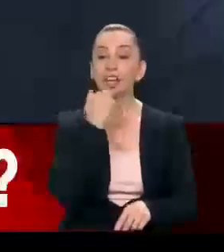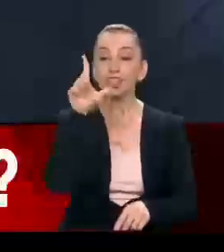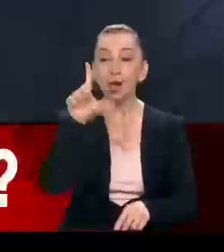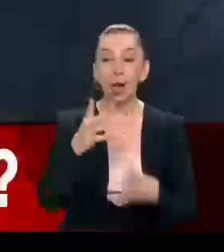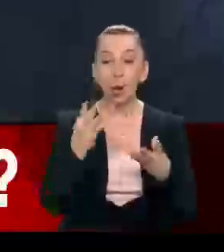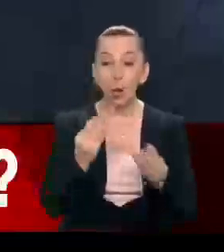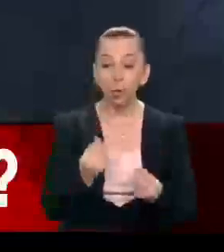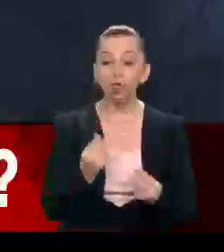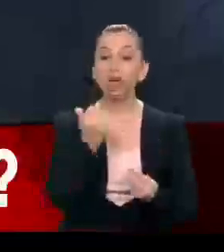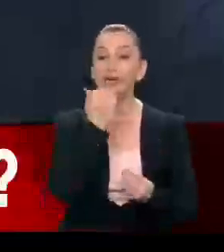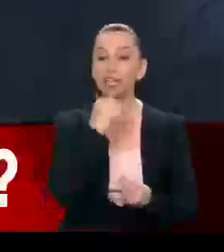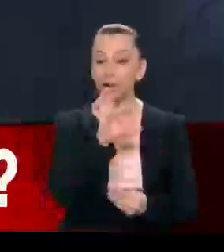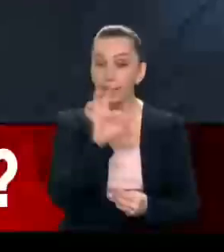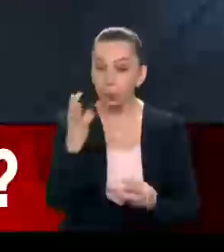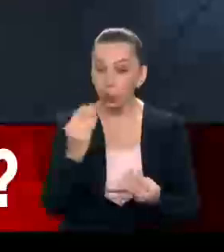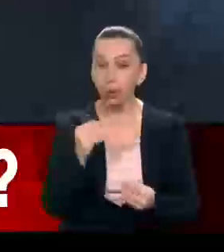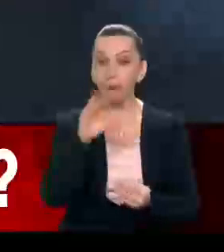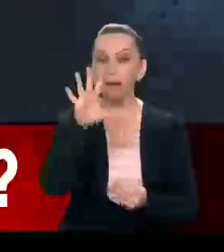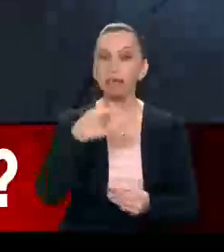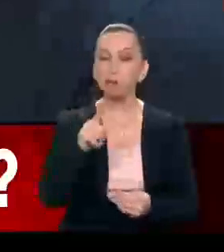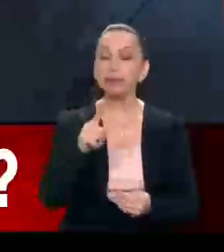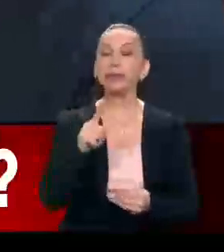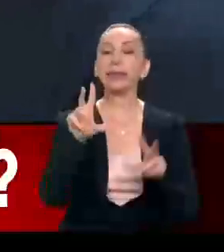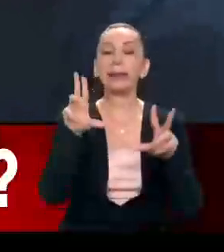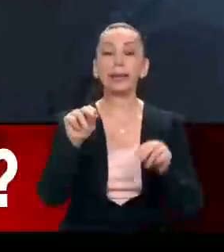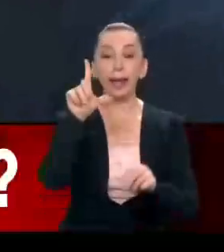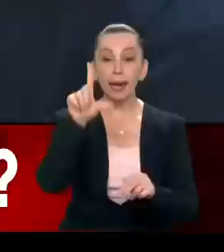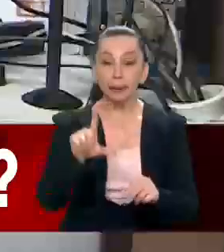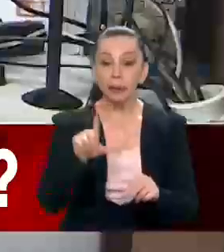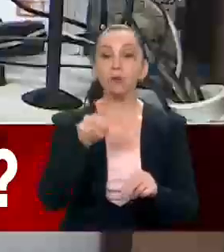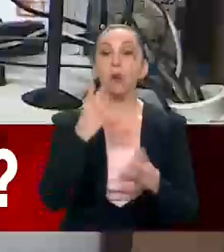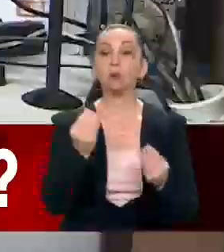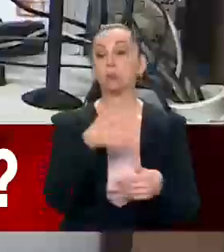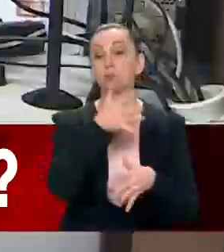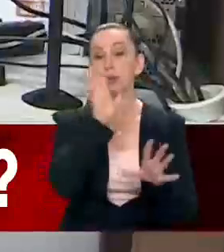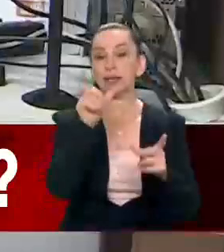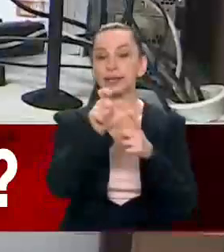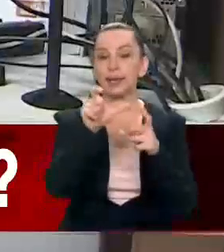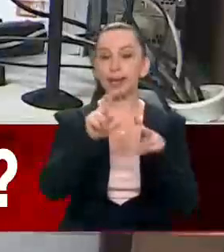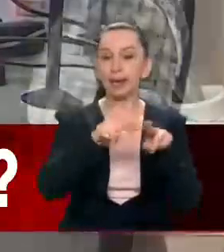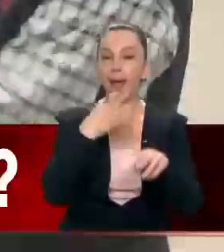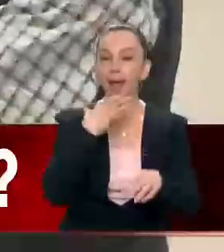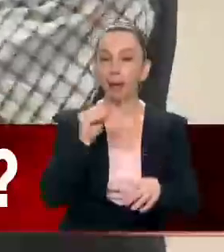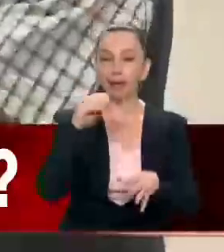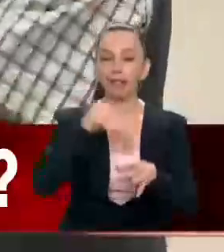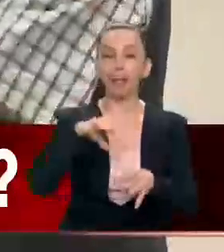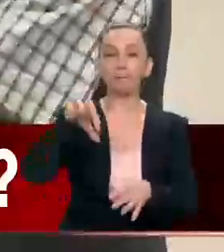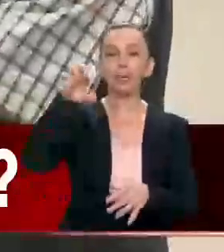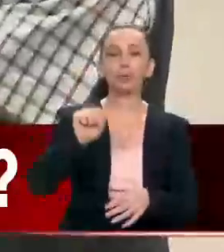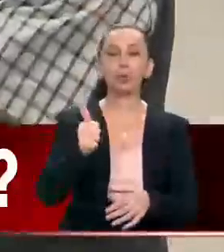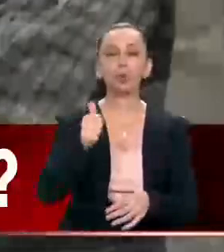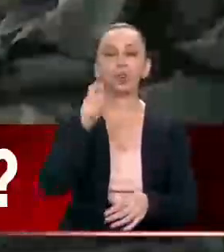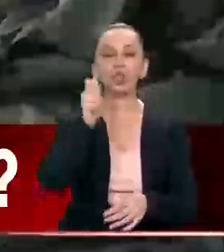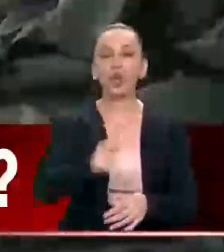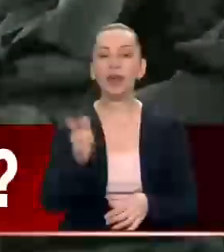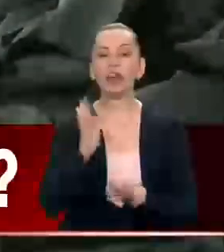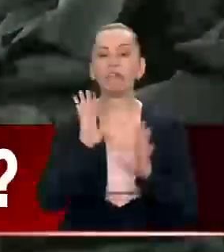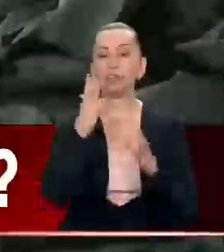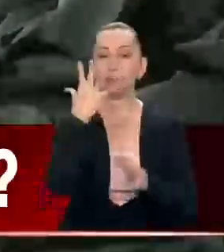geçerli olmayacak Herkes için 5.000 gün yeterli mi olacak Bunu Şu an için bilmiyoruz SSK emeklisi olmak için istenen prim gün şartı en